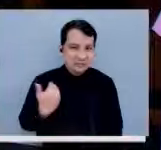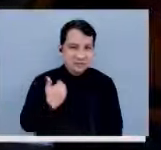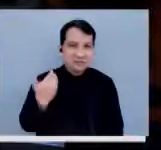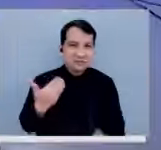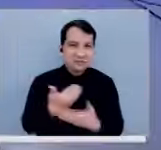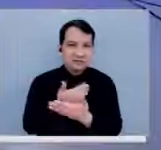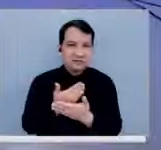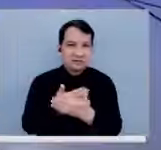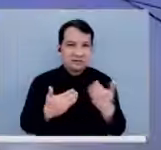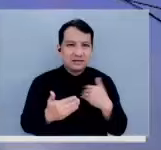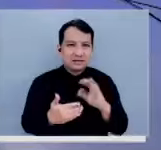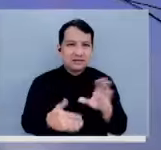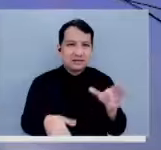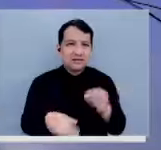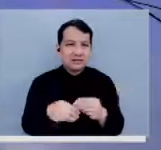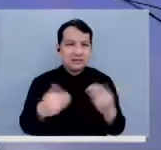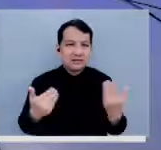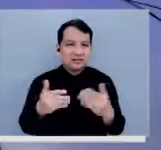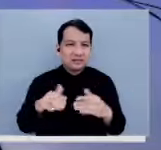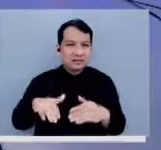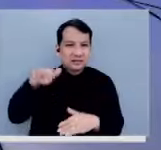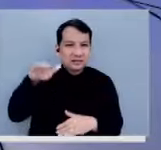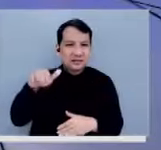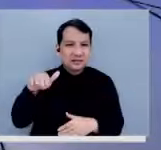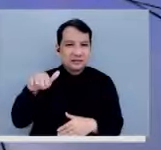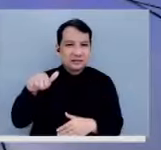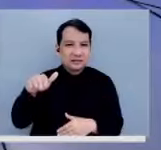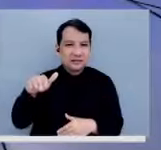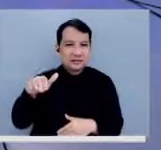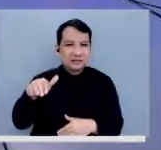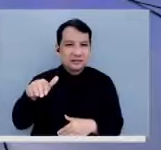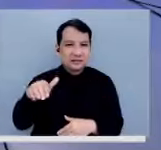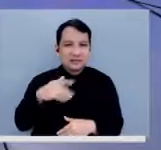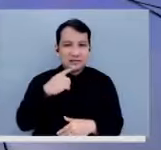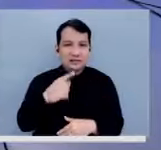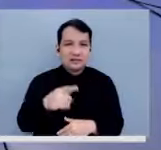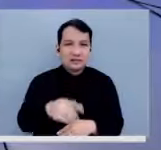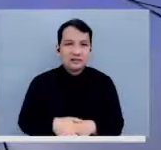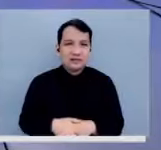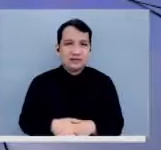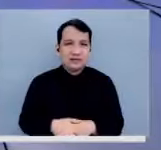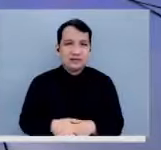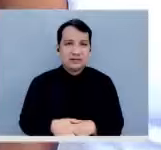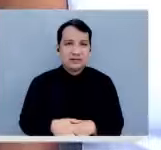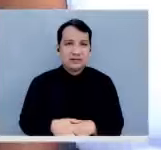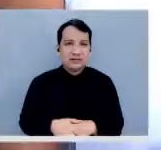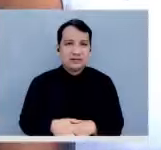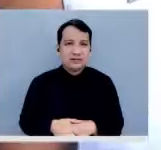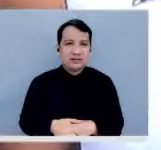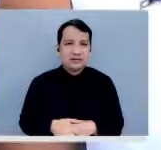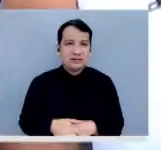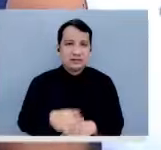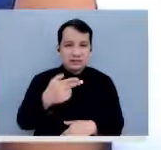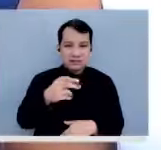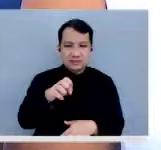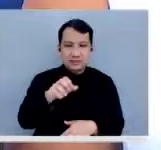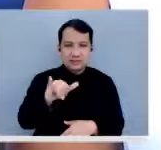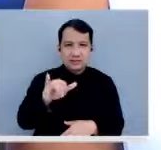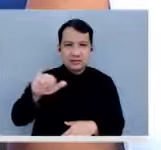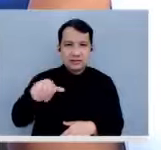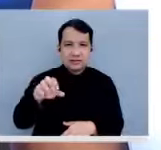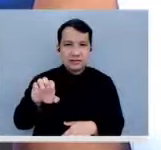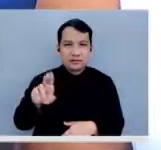bata naman kasi maraming mga lumalabas. Meron akong gustong banda. Sino? Okay, June. And bagong banda yun ngayon. Check ngayon nyo.